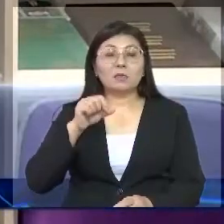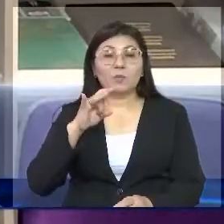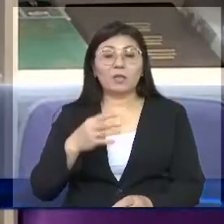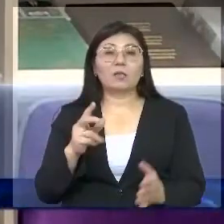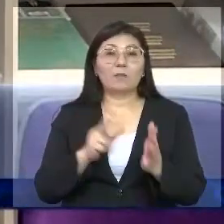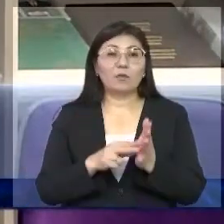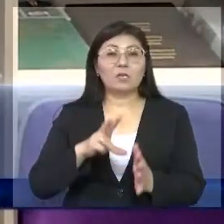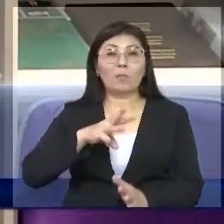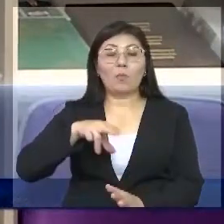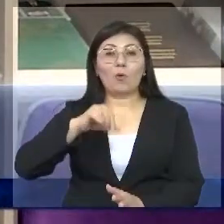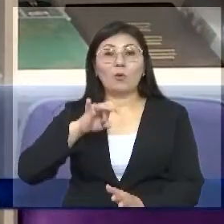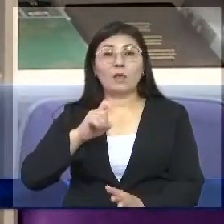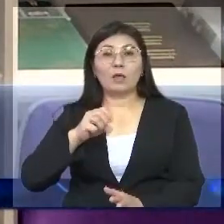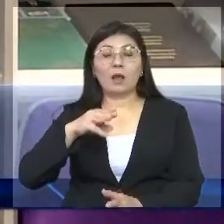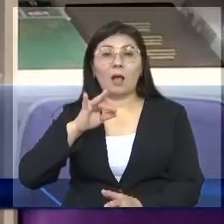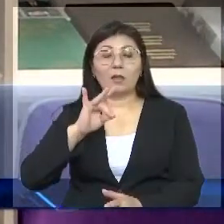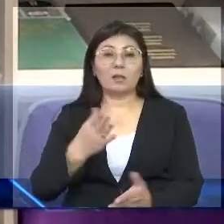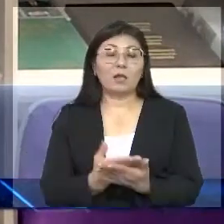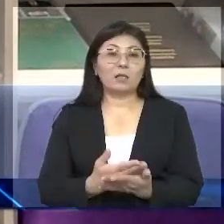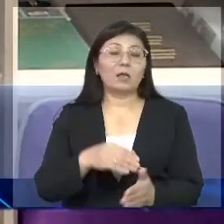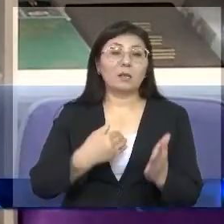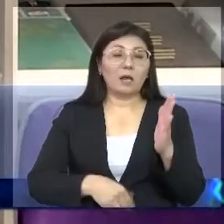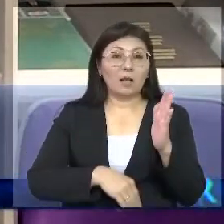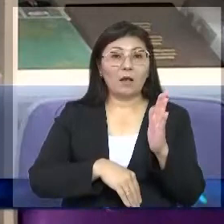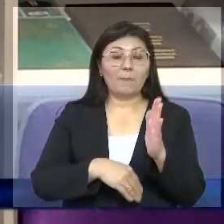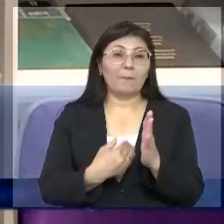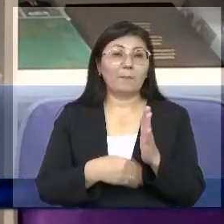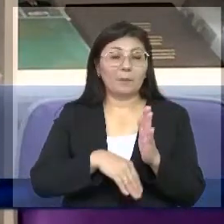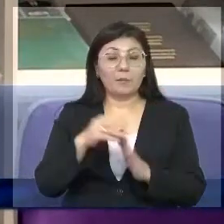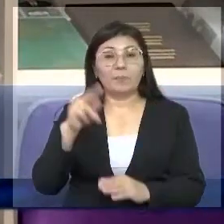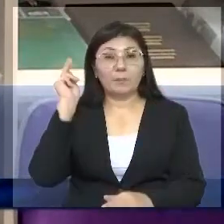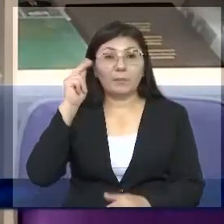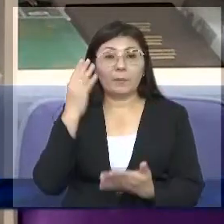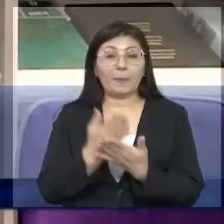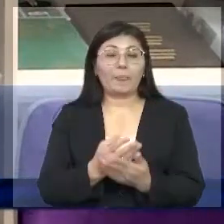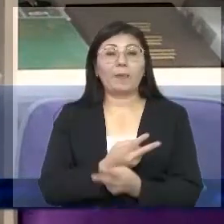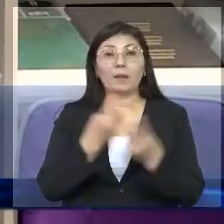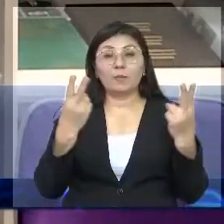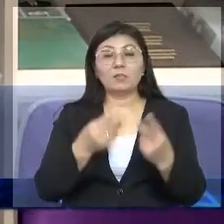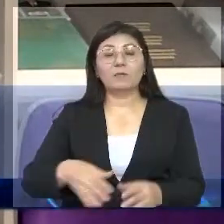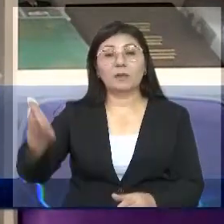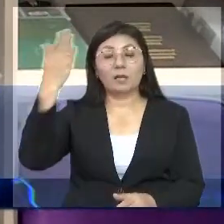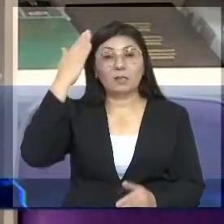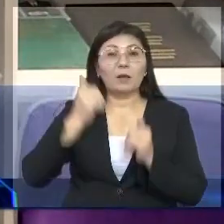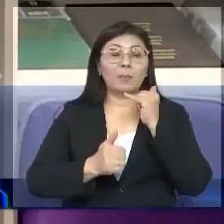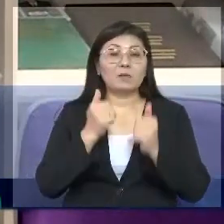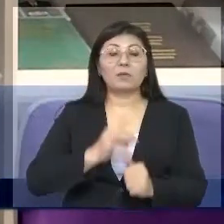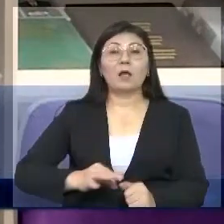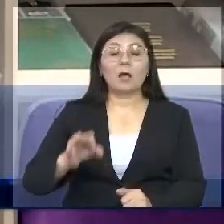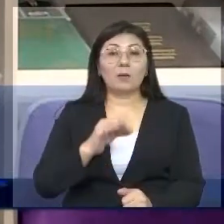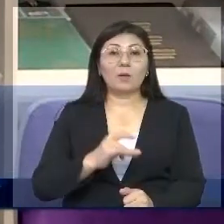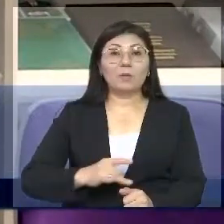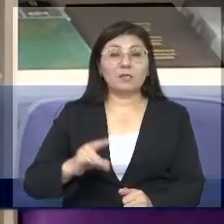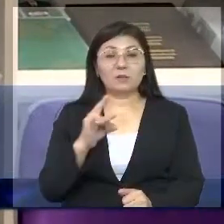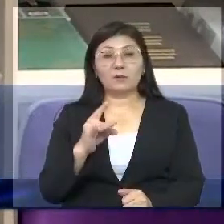модераторов качество образования в школе высокое об этом свидетельствуют показатели наших учеников на интеллектуальных соревнованиях районного